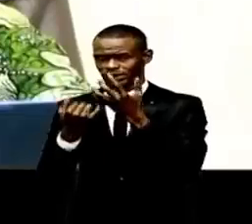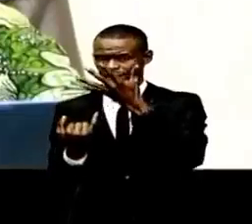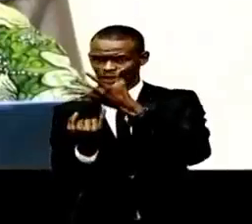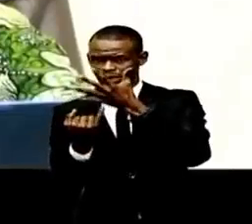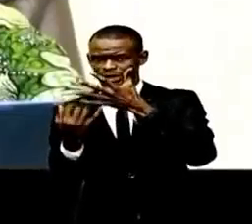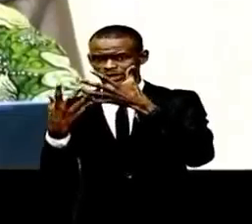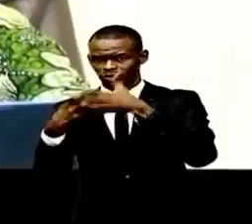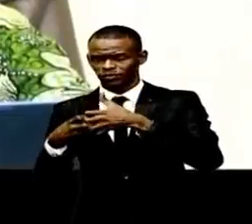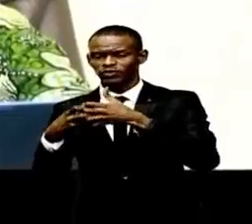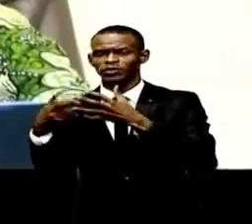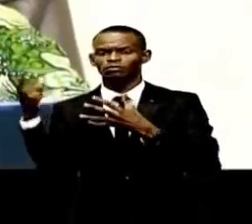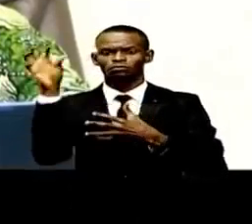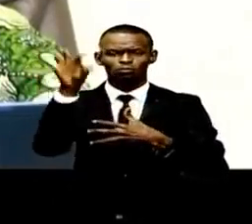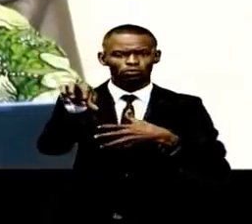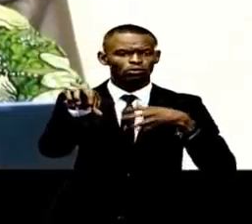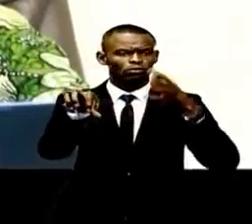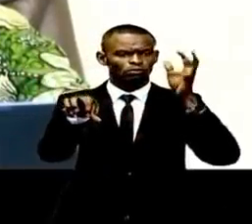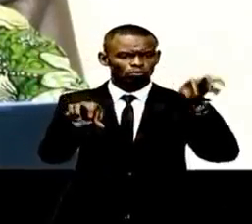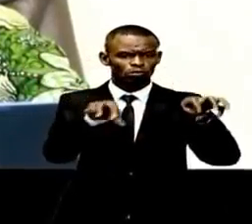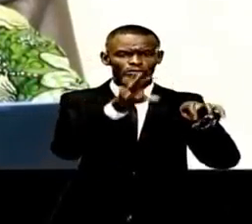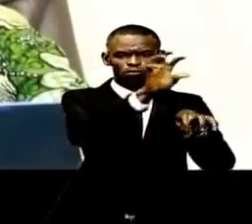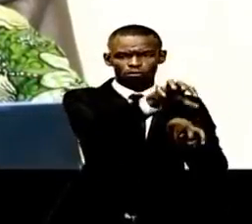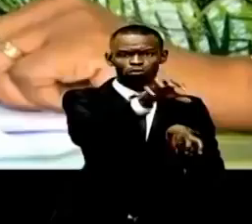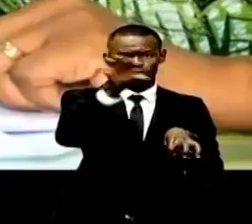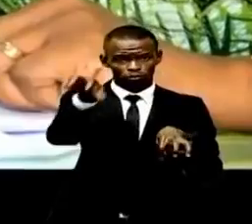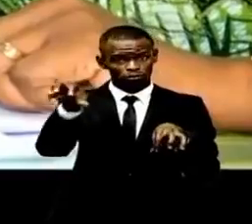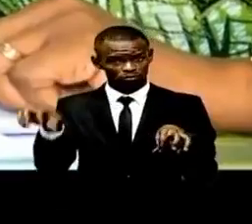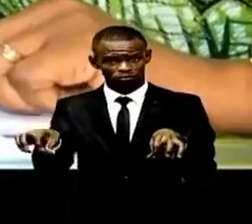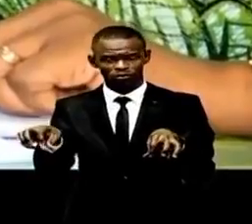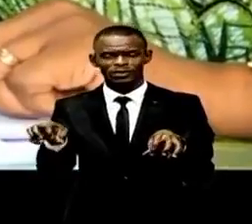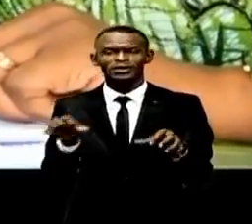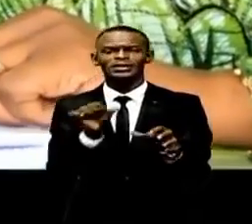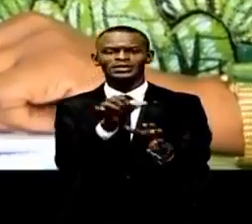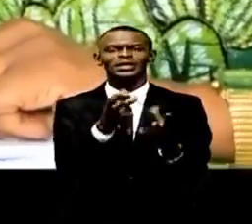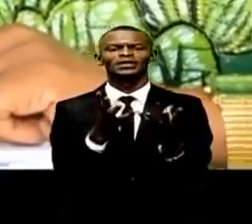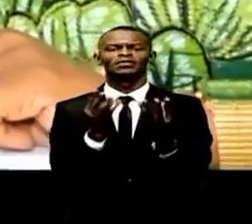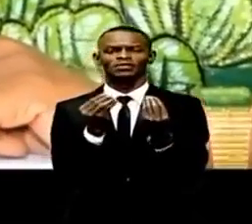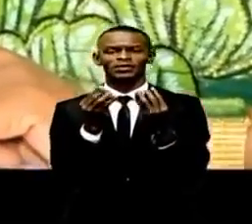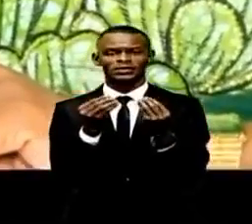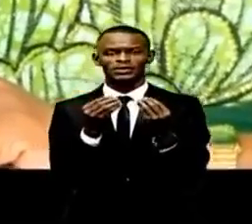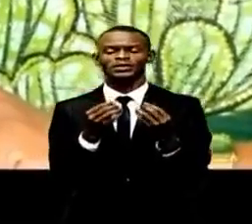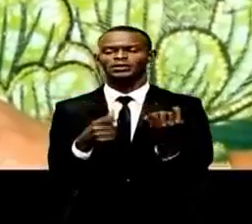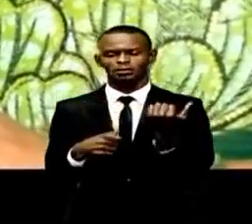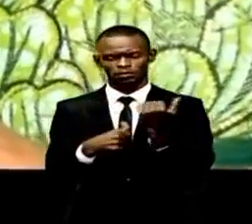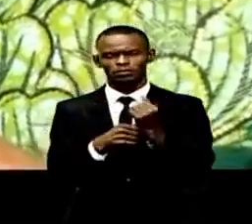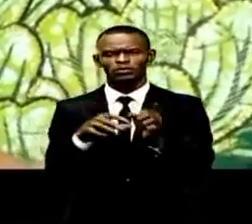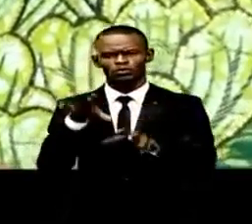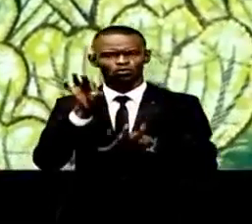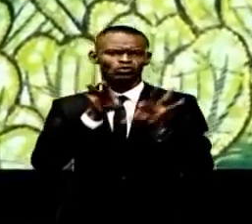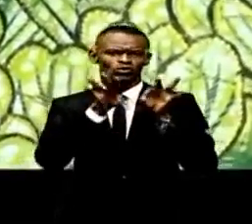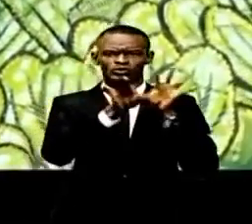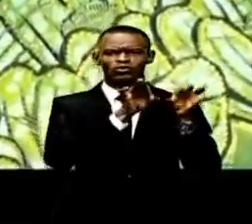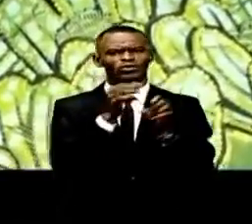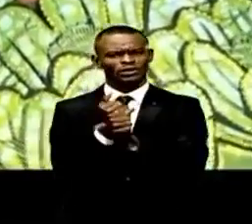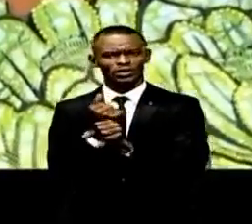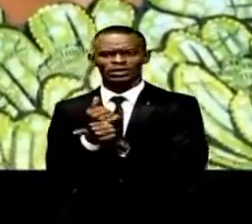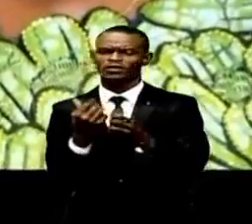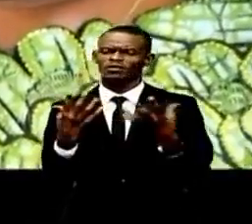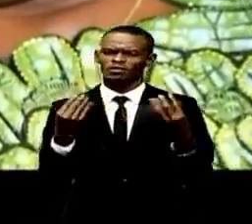de projets d'investissement et de contribuer ainsi à la création de l'emploi.